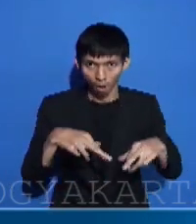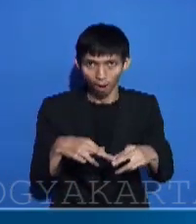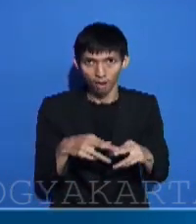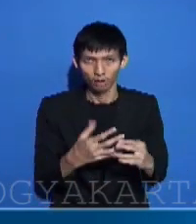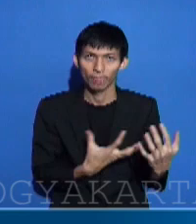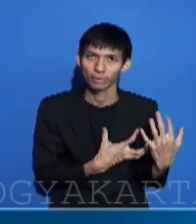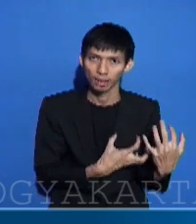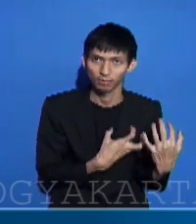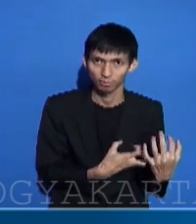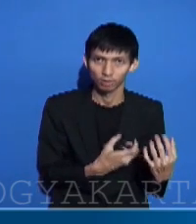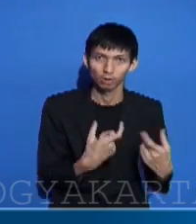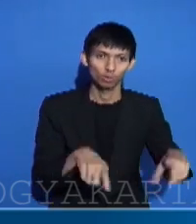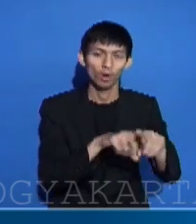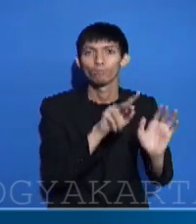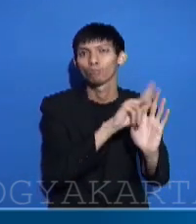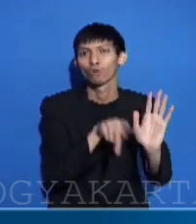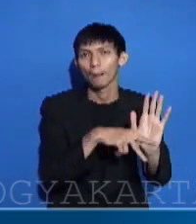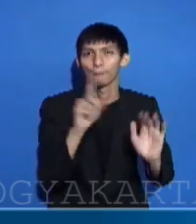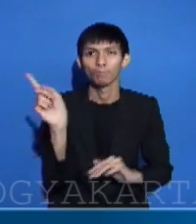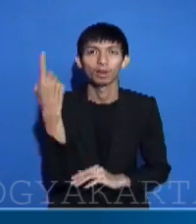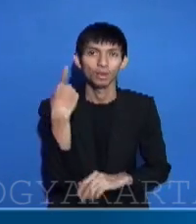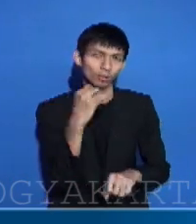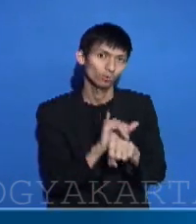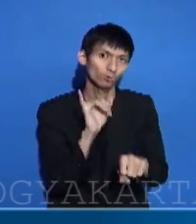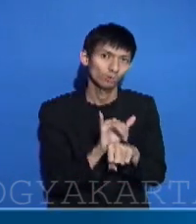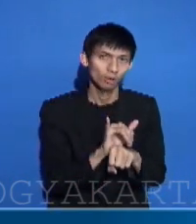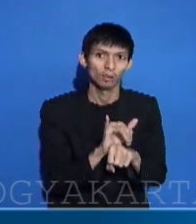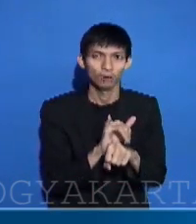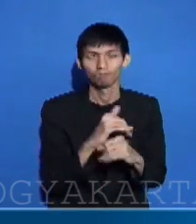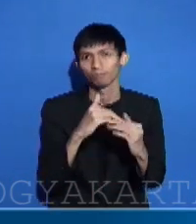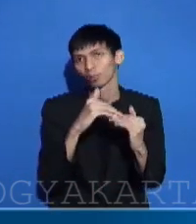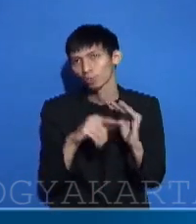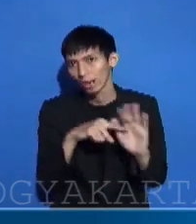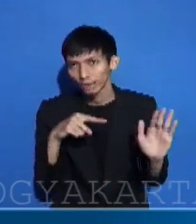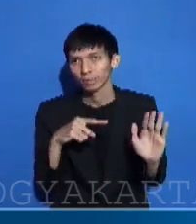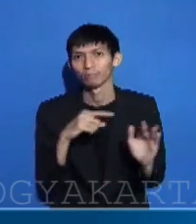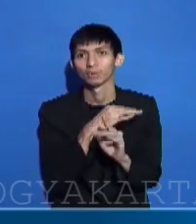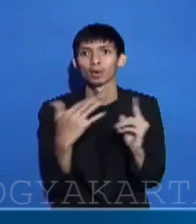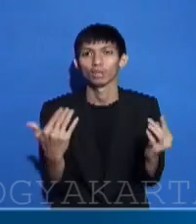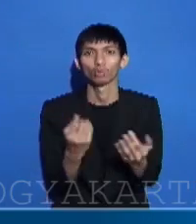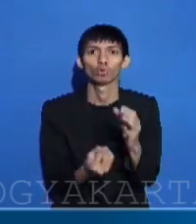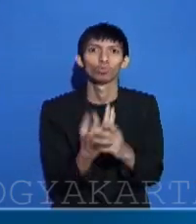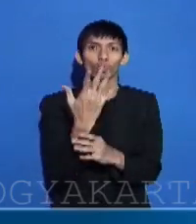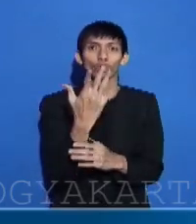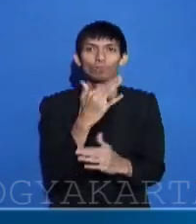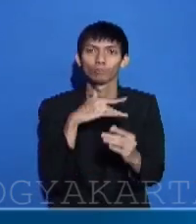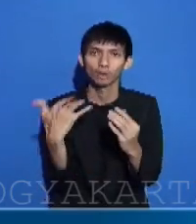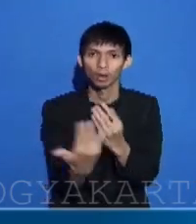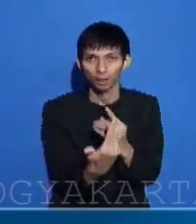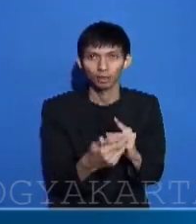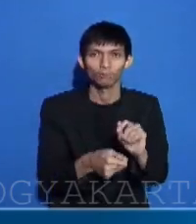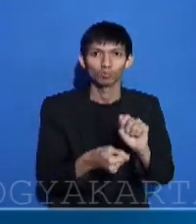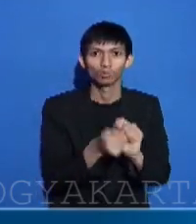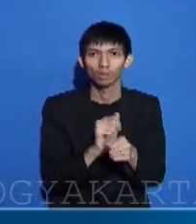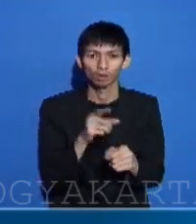sejalan dengan program Pemkot Yogyakarta dalam memerangi stunting di tengah masyarakat, di mana kasus stunting di Yogyakarta pada anak